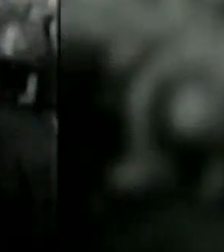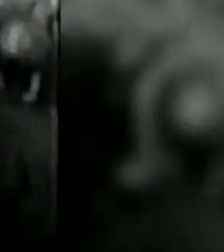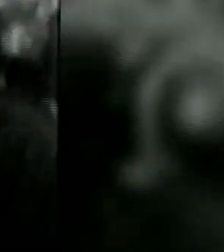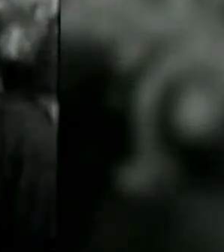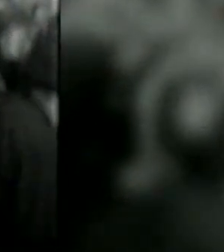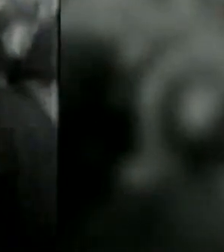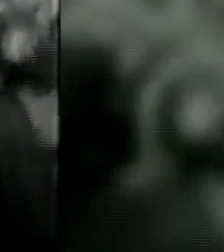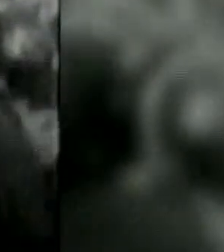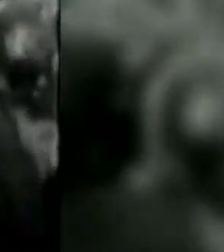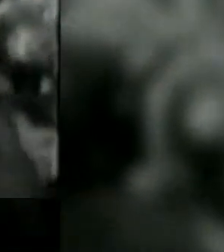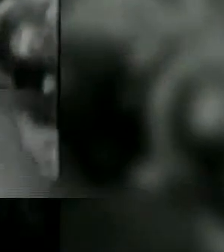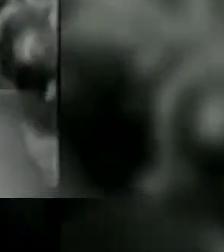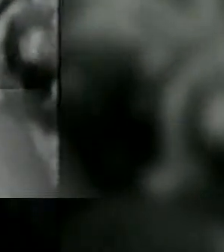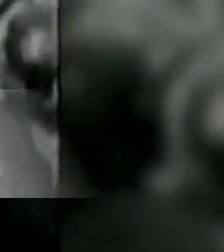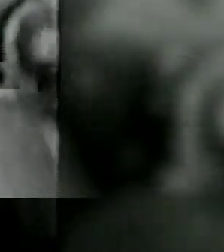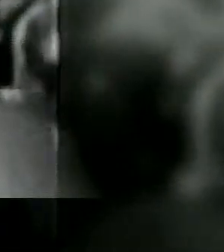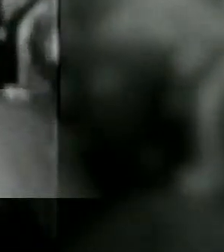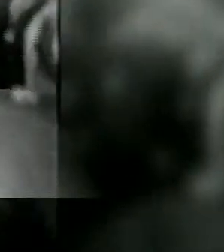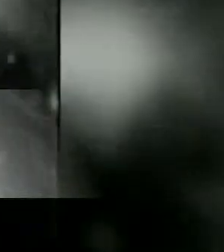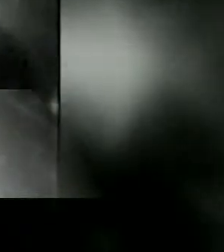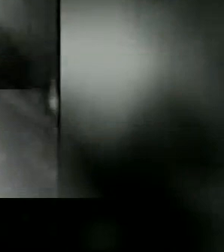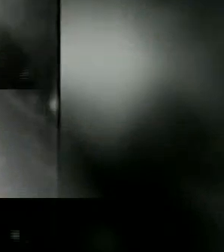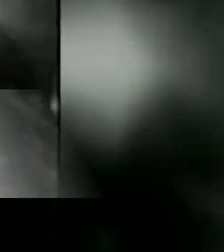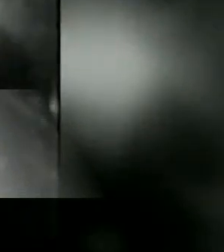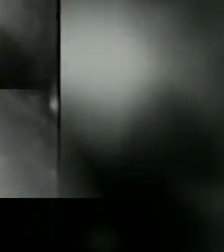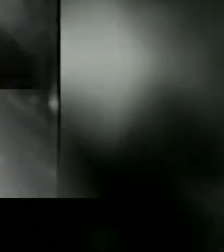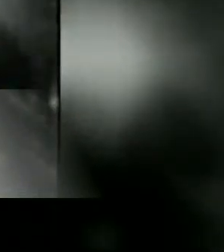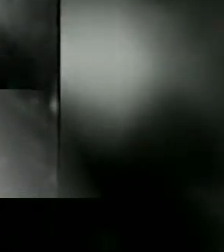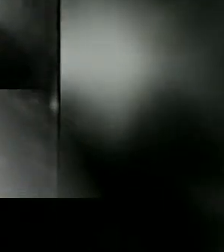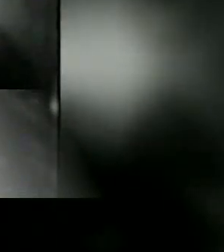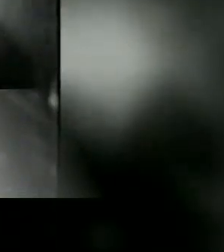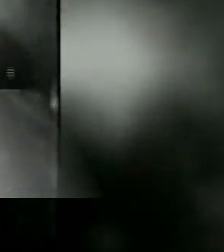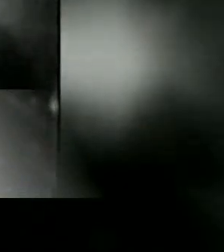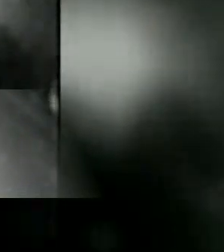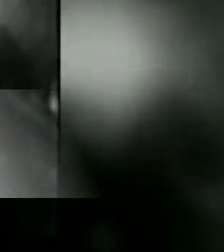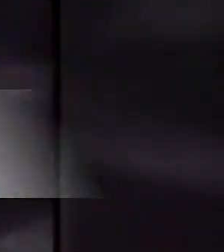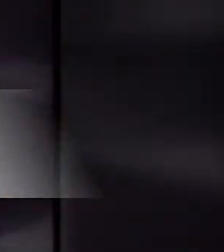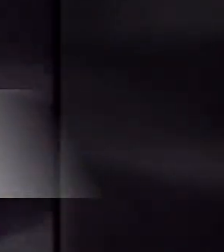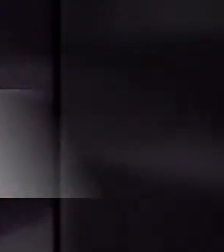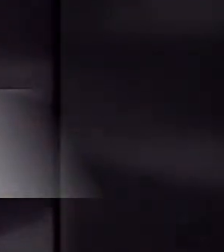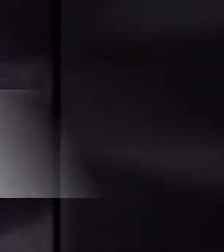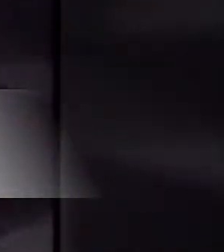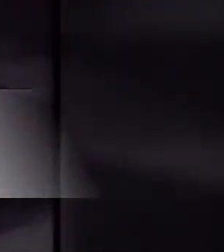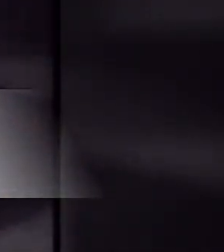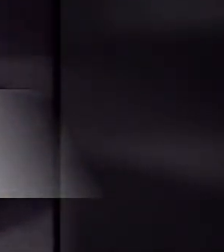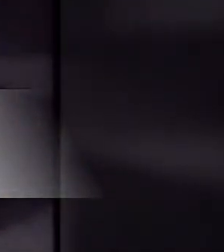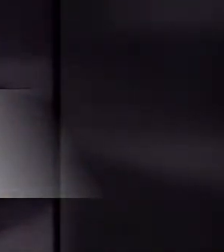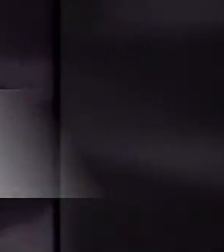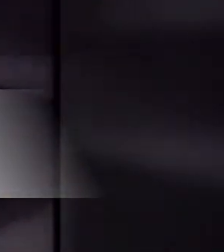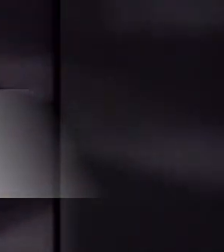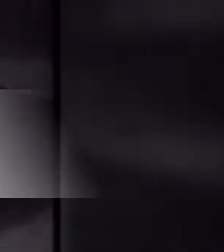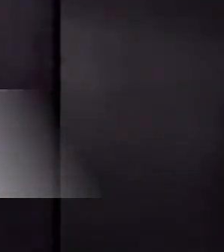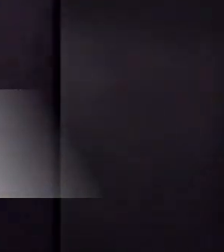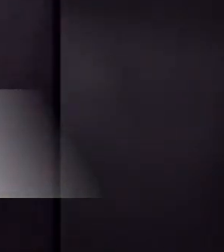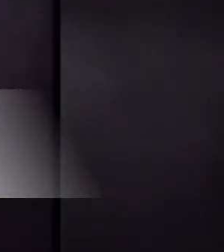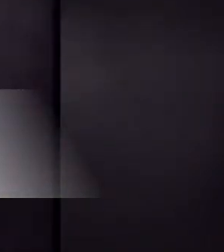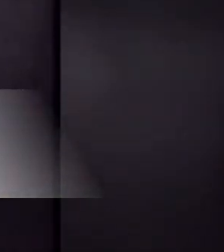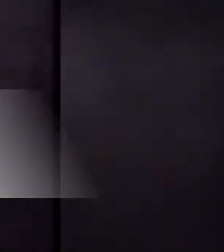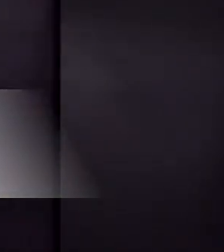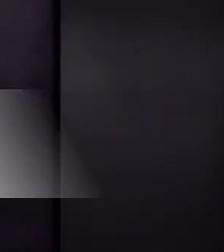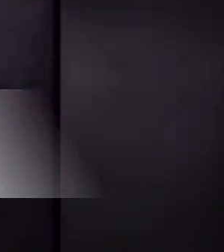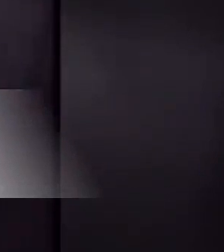섰습니다. 중학교를 보내주겠다는 말과 미쓰비시 공장으로 끌려갔던 언니를 만나게 해주겠다는 말에 속아